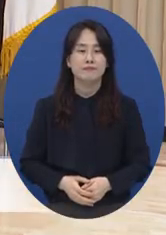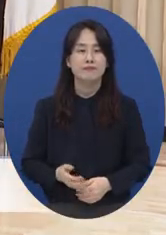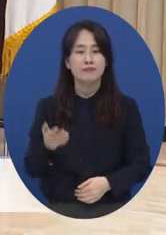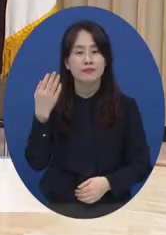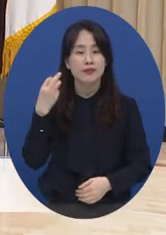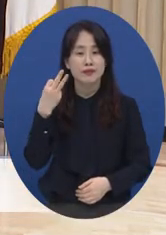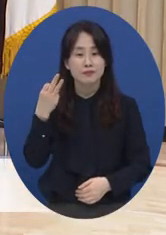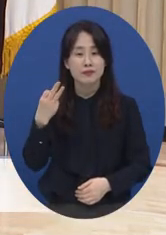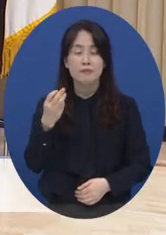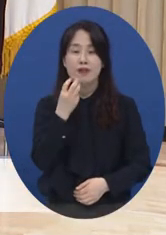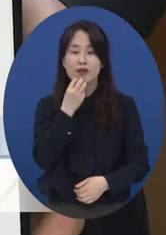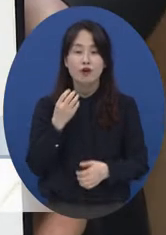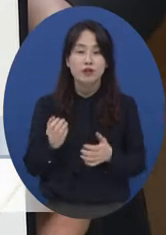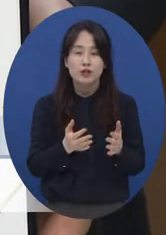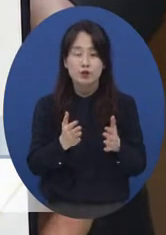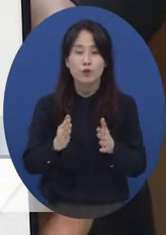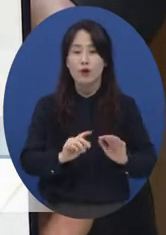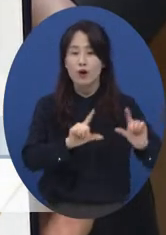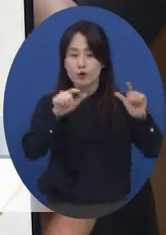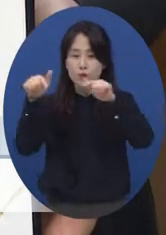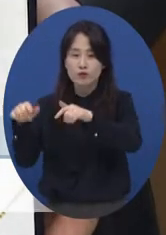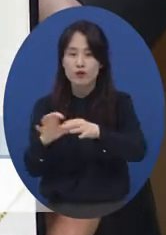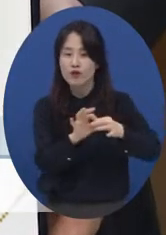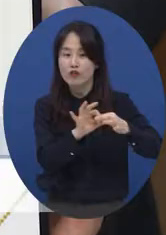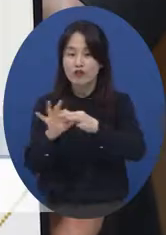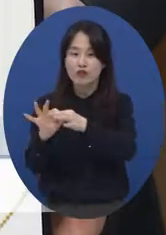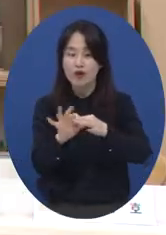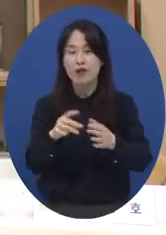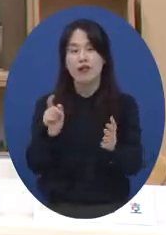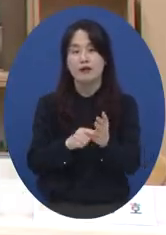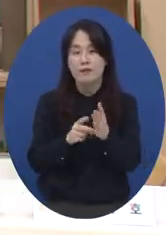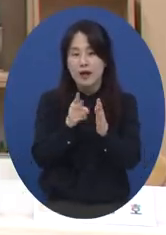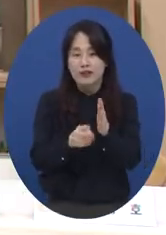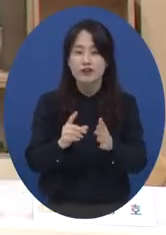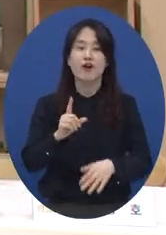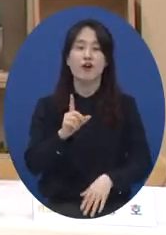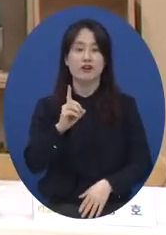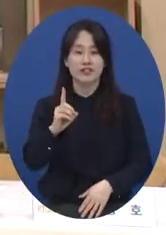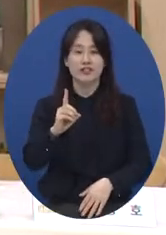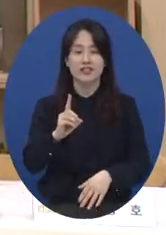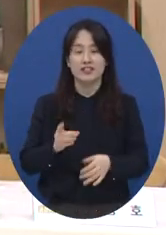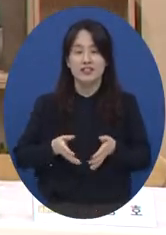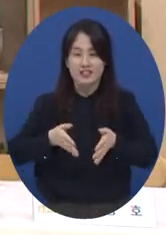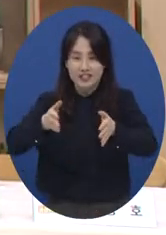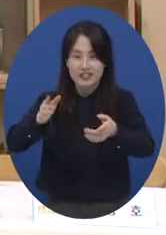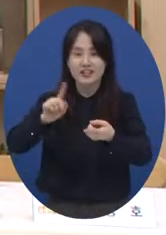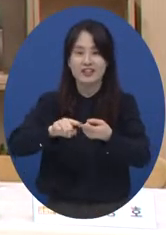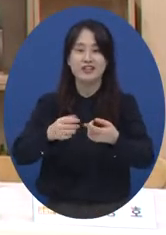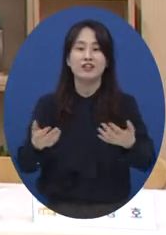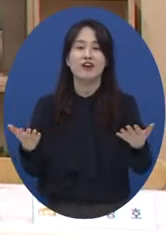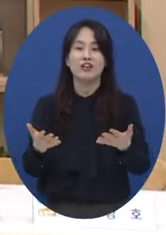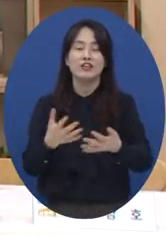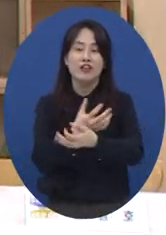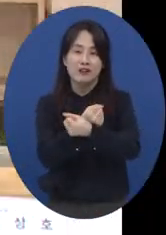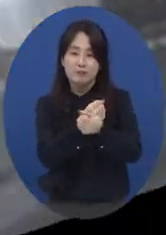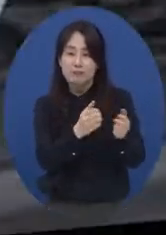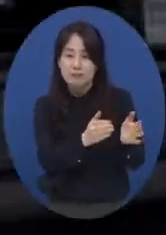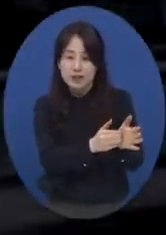지난 13일 경기도의 동서를 잇는 수도권 광역 급행철도 D노선에 대한 업무 협약이 이뤄졌습니다.